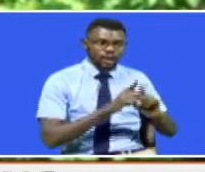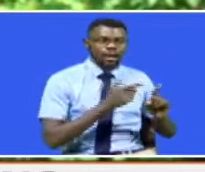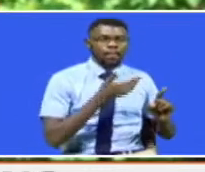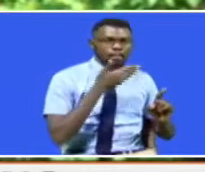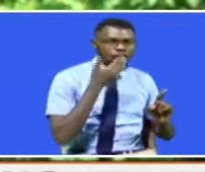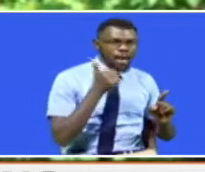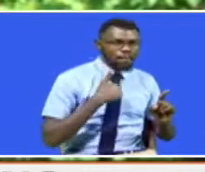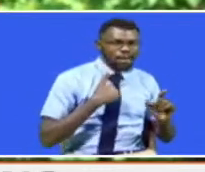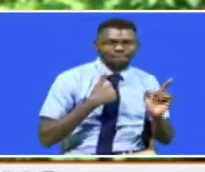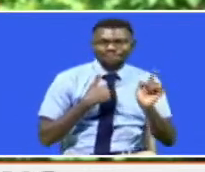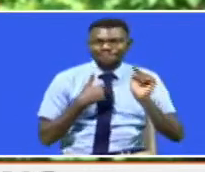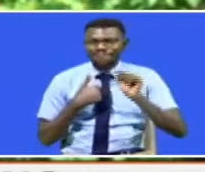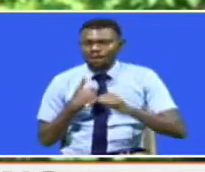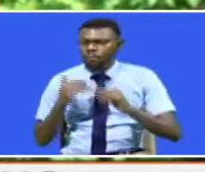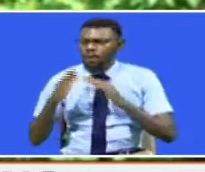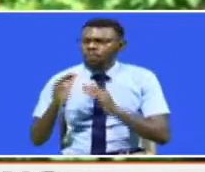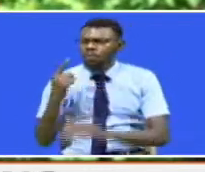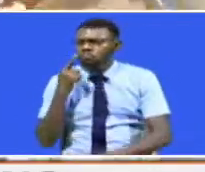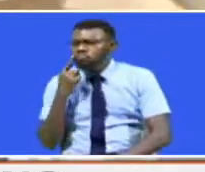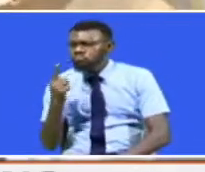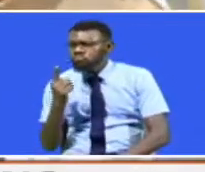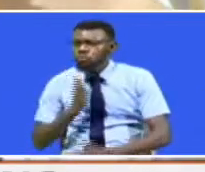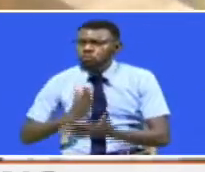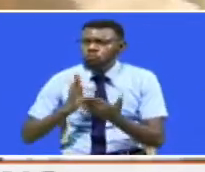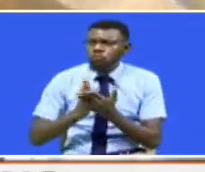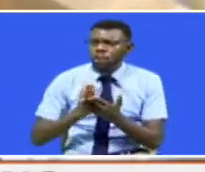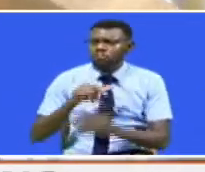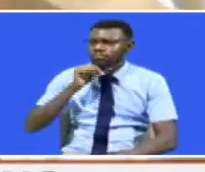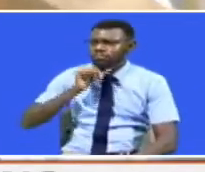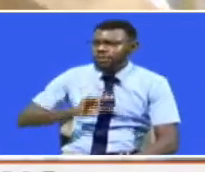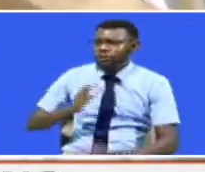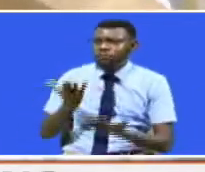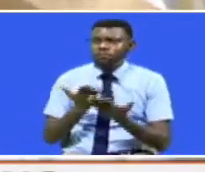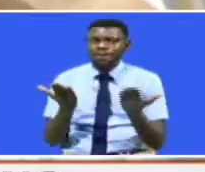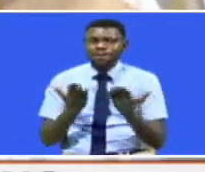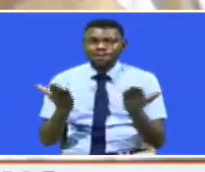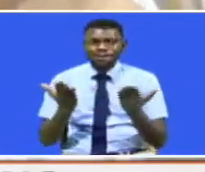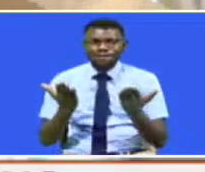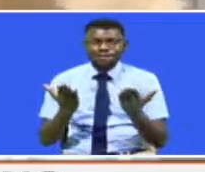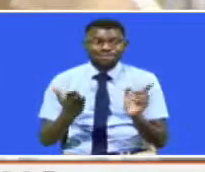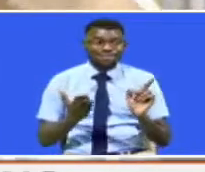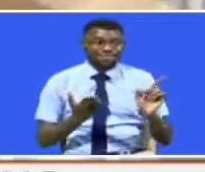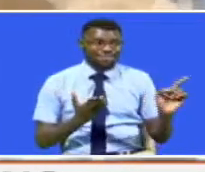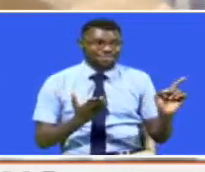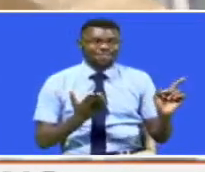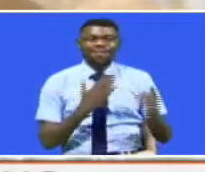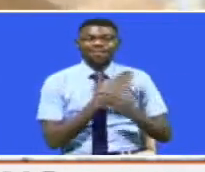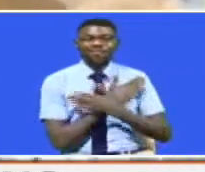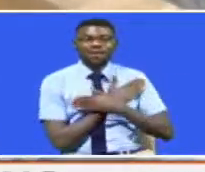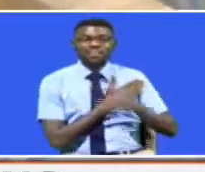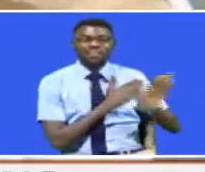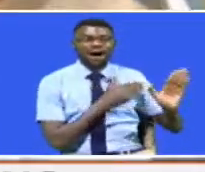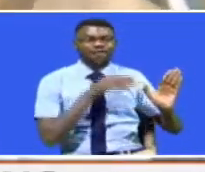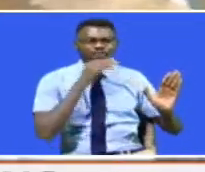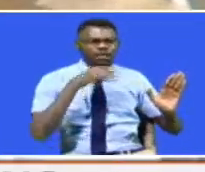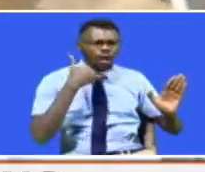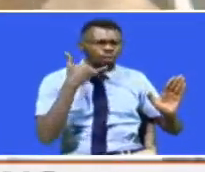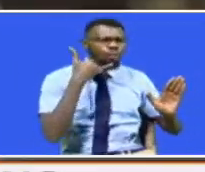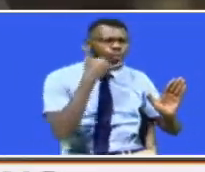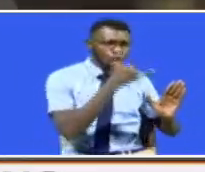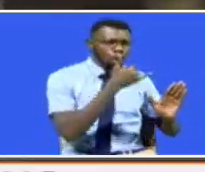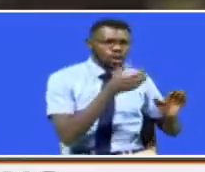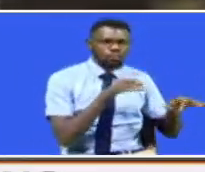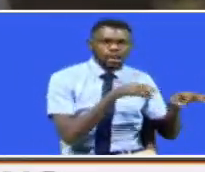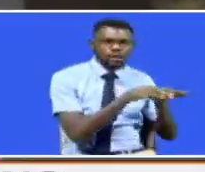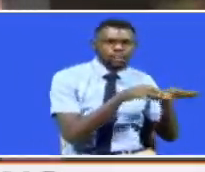kama huyu mtoto wangu amefika kwa nyumba. Babake anasema kuwa alipigiwa simu na rafikiye mmoja na kumjulisha kuhusu kifo cha